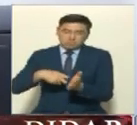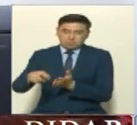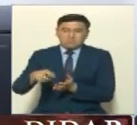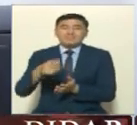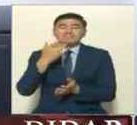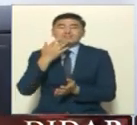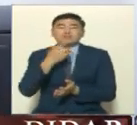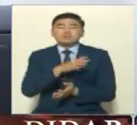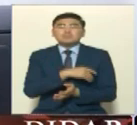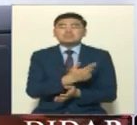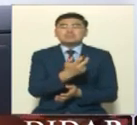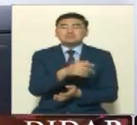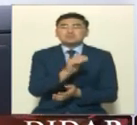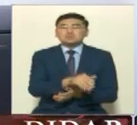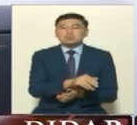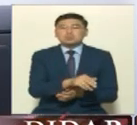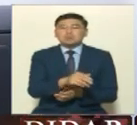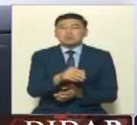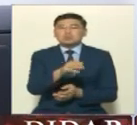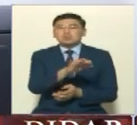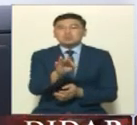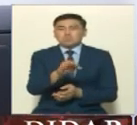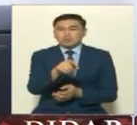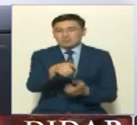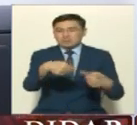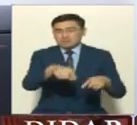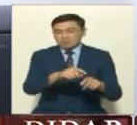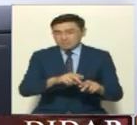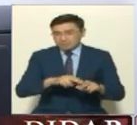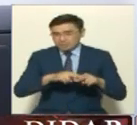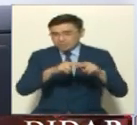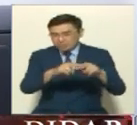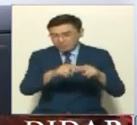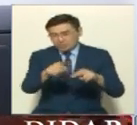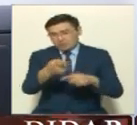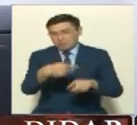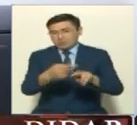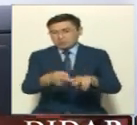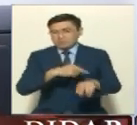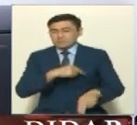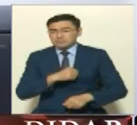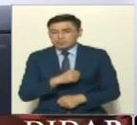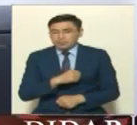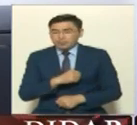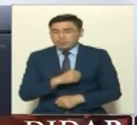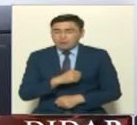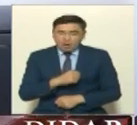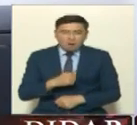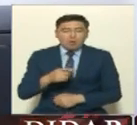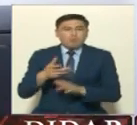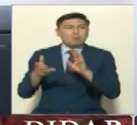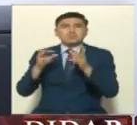возврате средств, перечисленных в пользу ТОО «Алитекс Групп». В настоящее время вопрос на рассмотрение ЧСИ. В целом я считаю, что